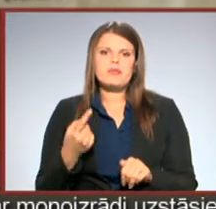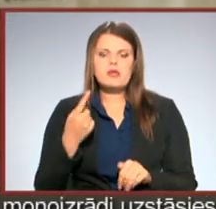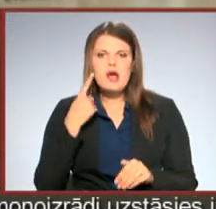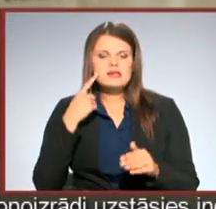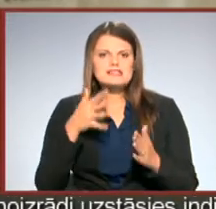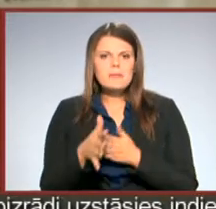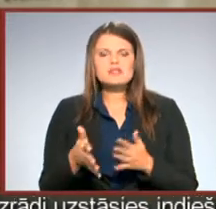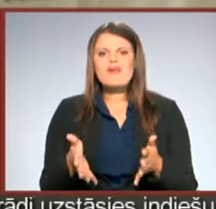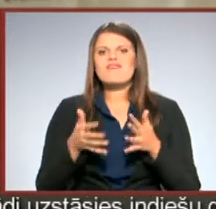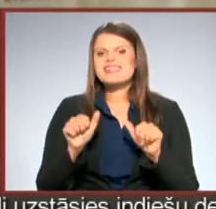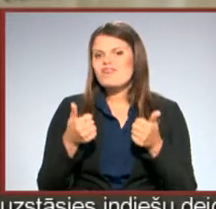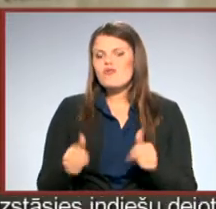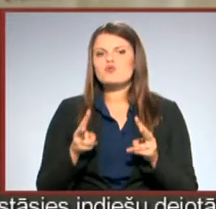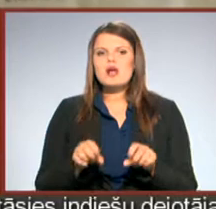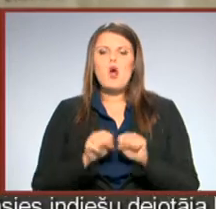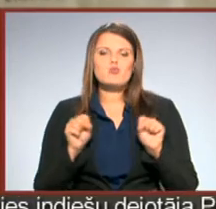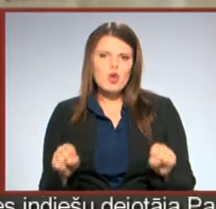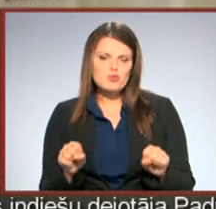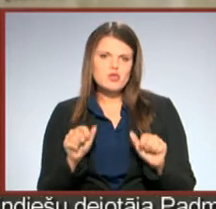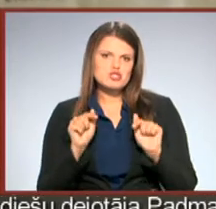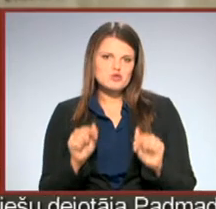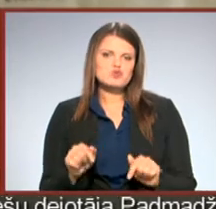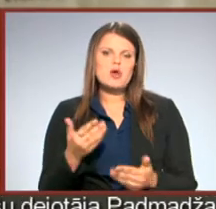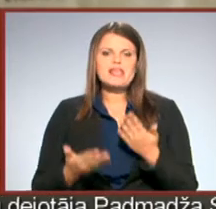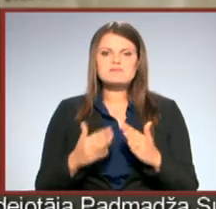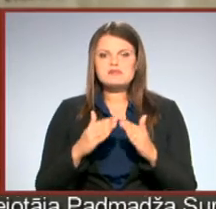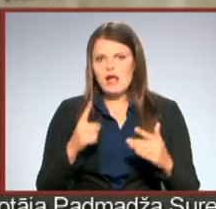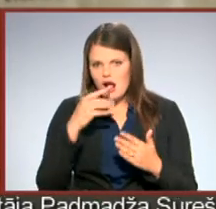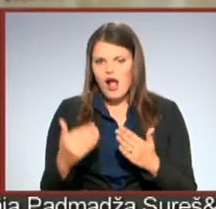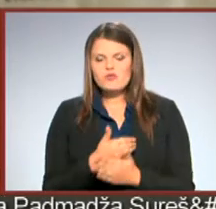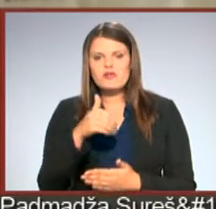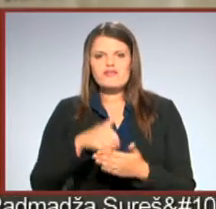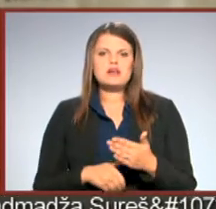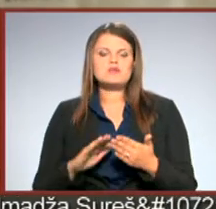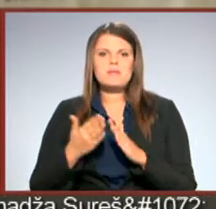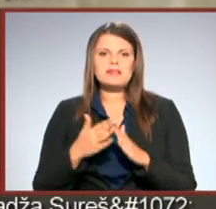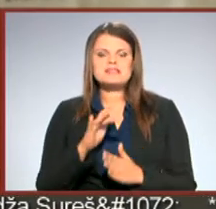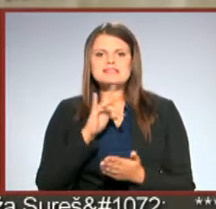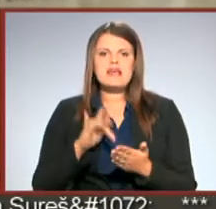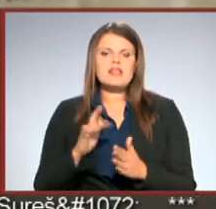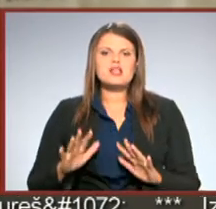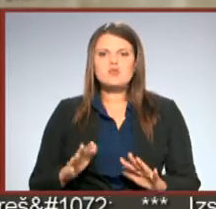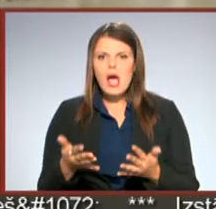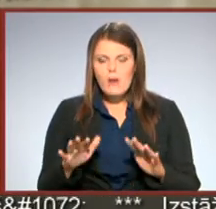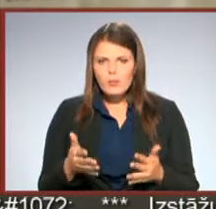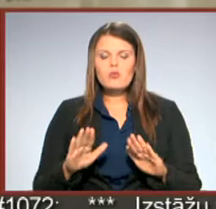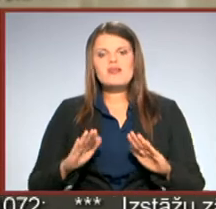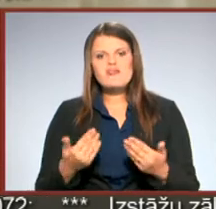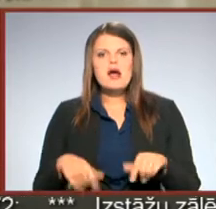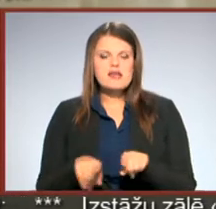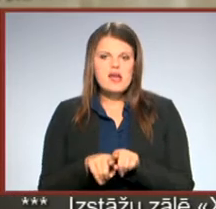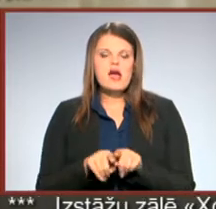apzinātu efektīvāko veidu, kā nodrošināt to, iespējams ēkā atjaunojot vēsturisko pilsētu centralizēto apkuri vai